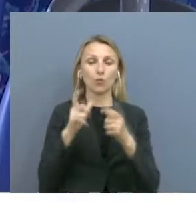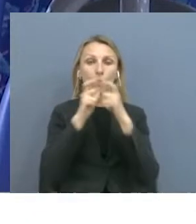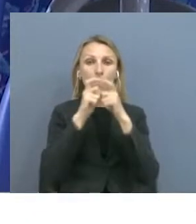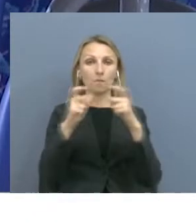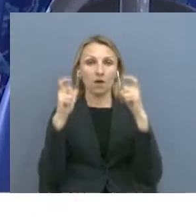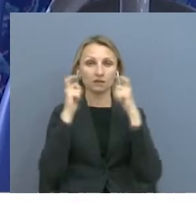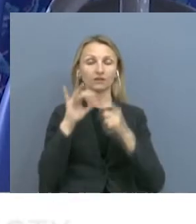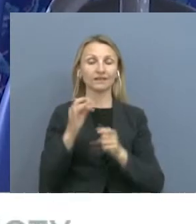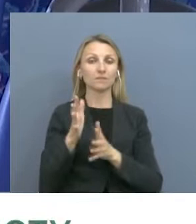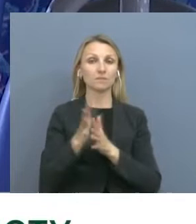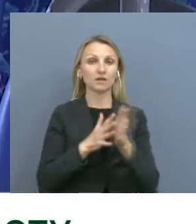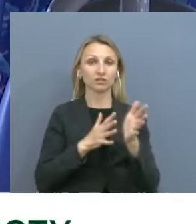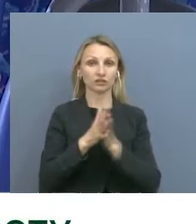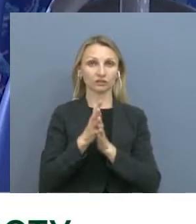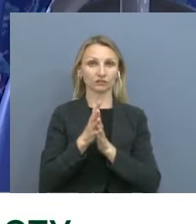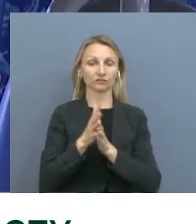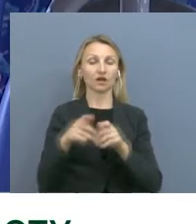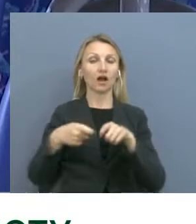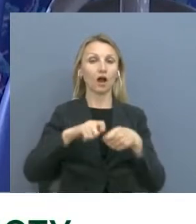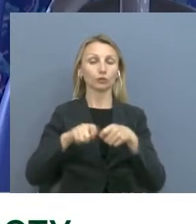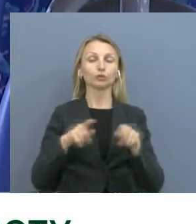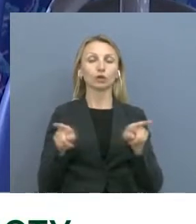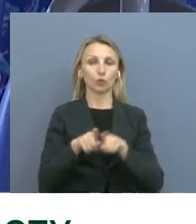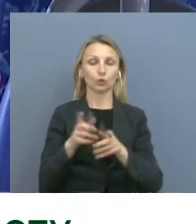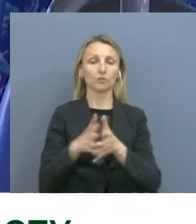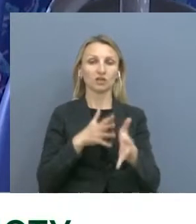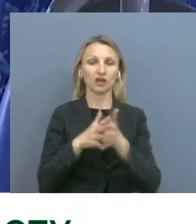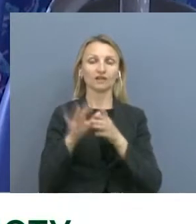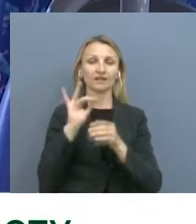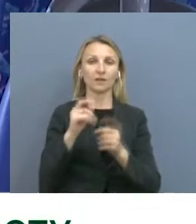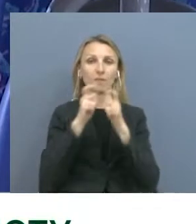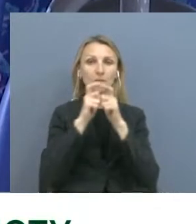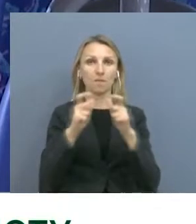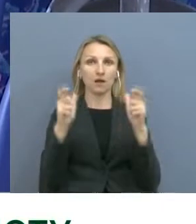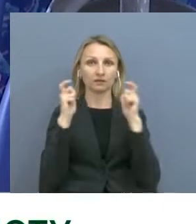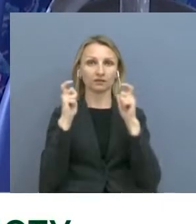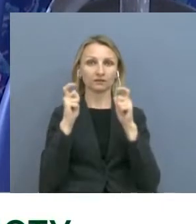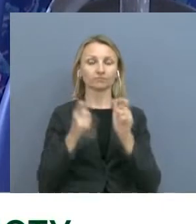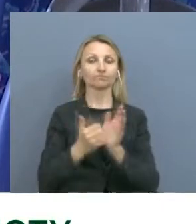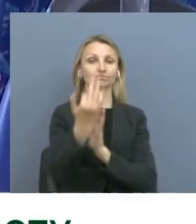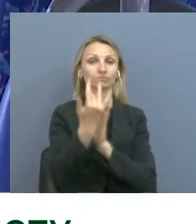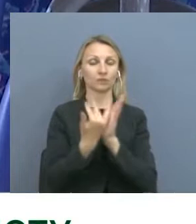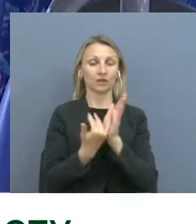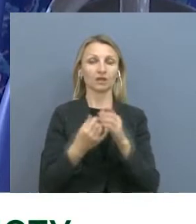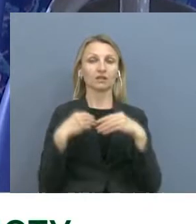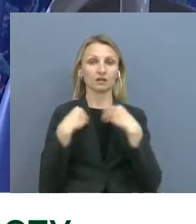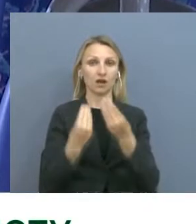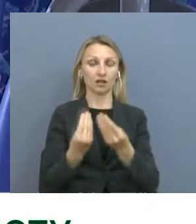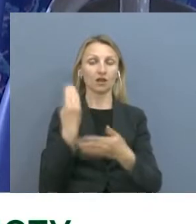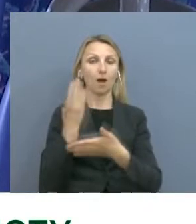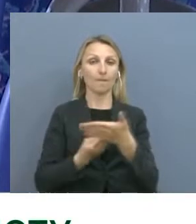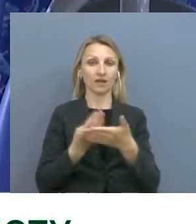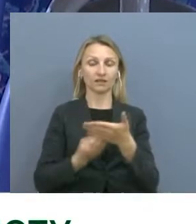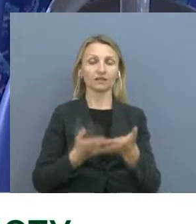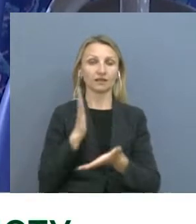работать в перчатках. Кондуктора также в перчатках, масках. Инструктаж дополнительный проведен с ними. И сегодня